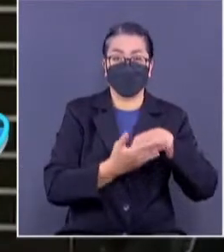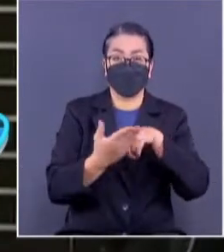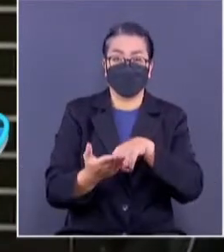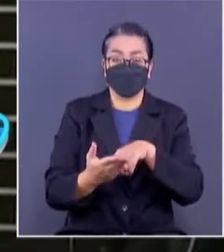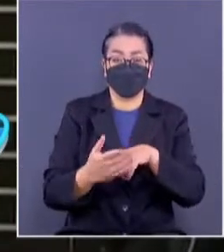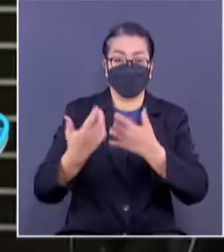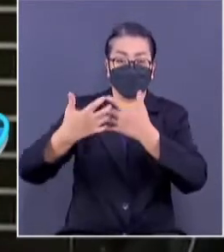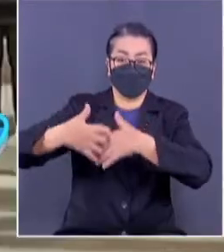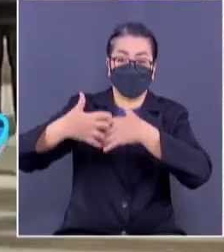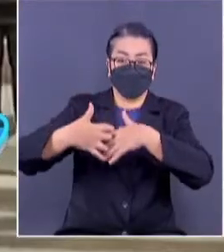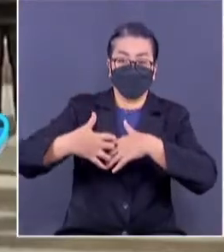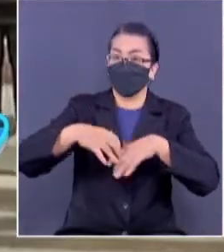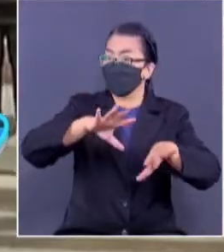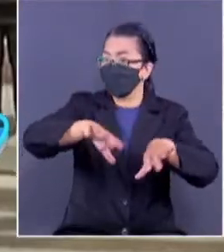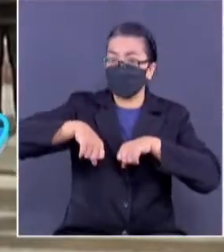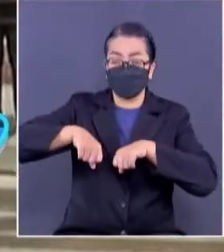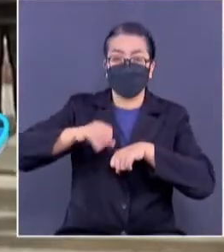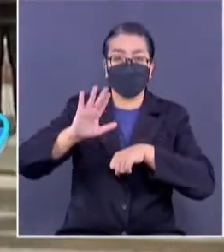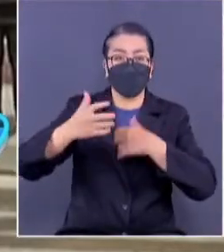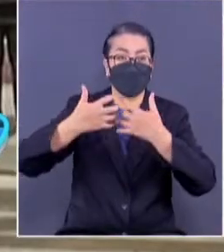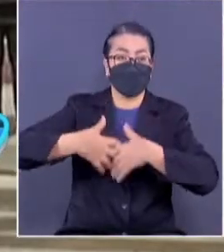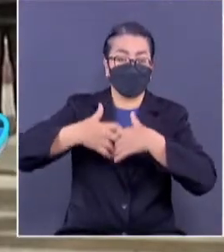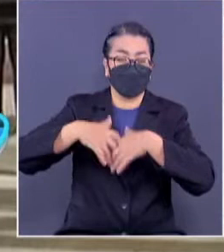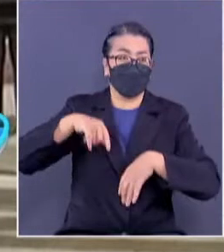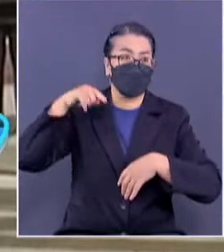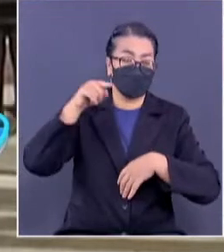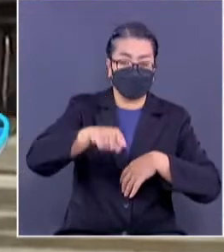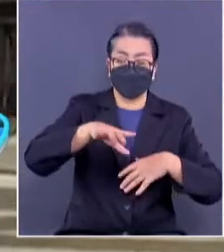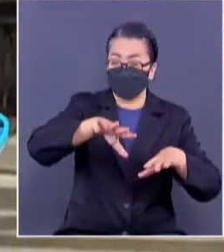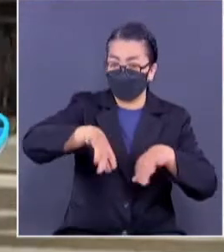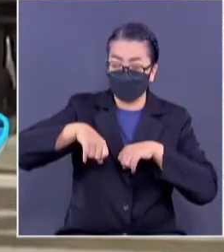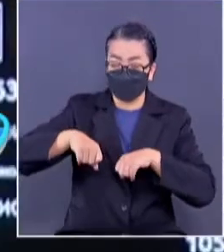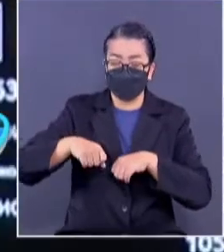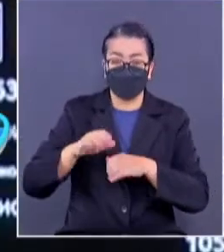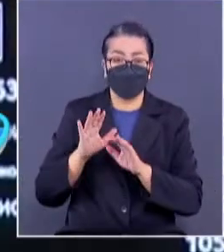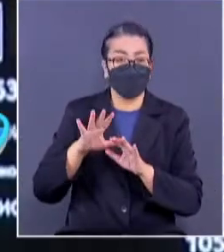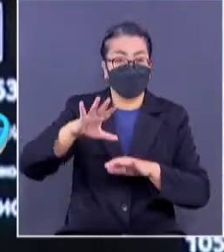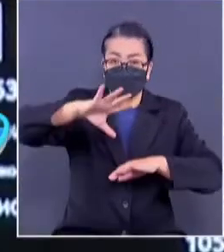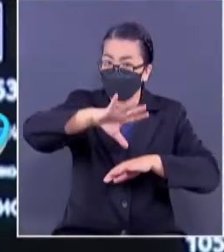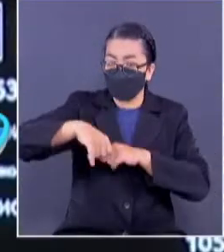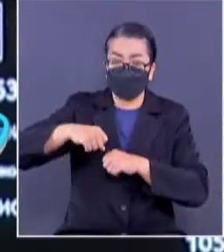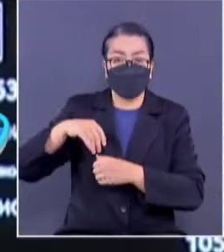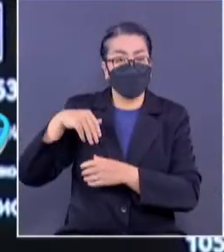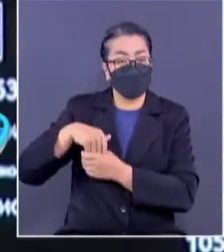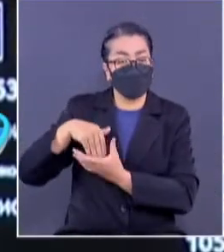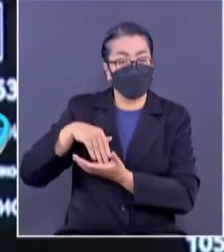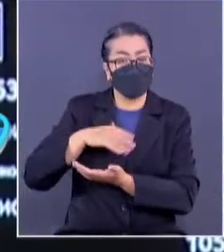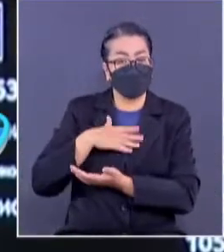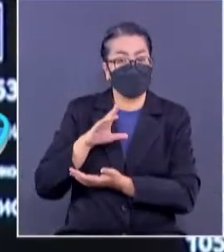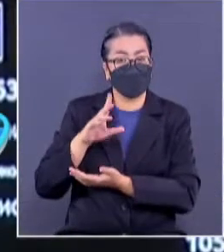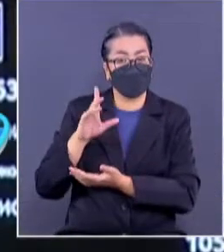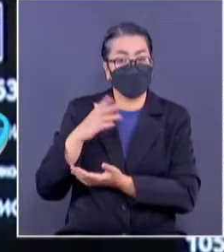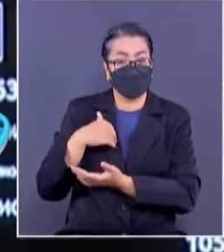การยึดโรงงานของต่างชาติที่สั่งปิดไปตามมาตรการคว่ำบาตรที่เกิดขึ้นในกับยึดเลยอีกนิดเลยครับ